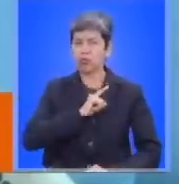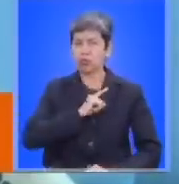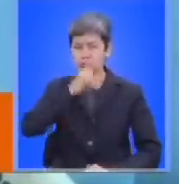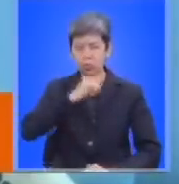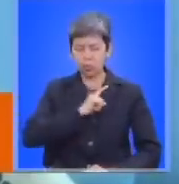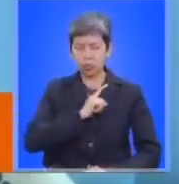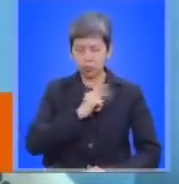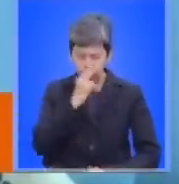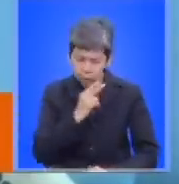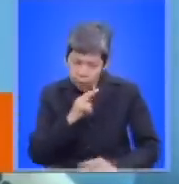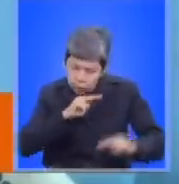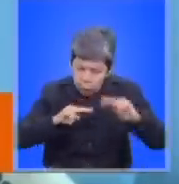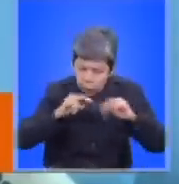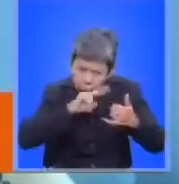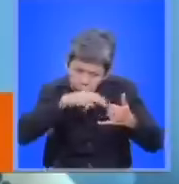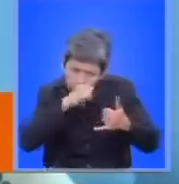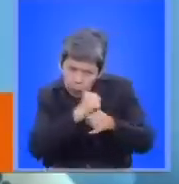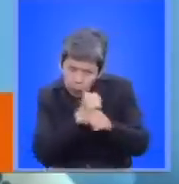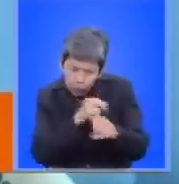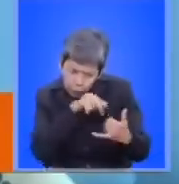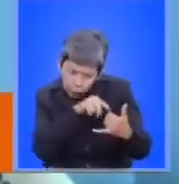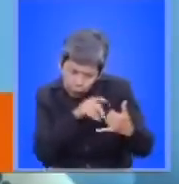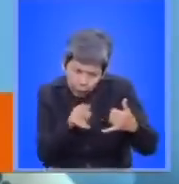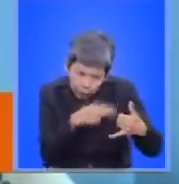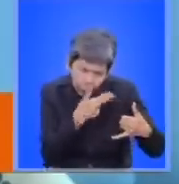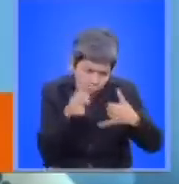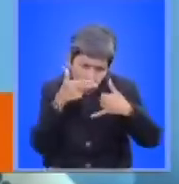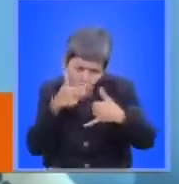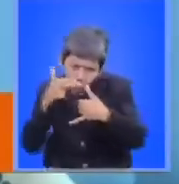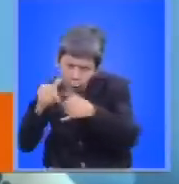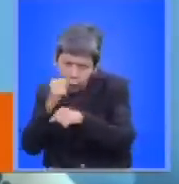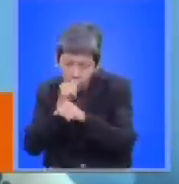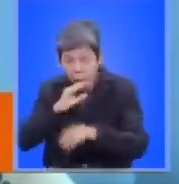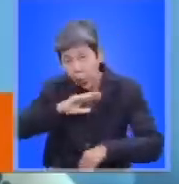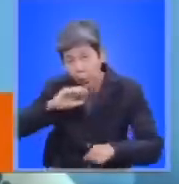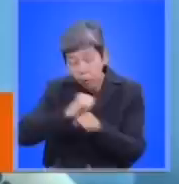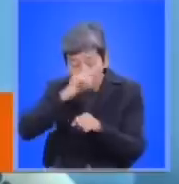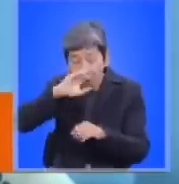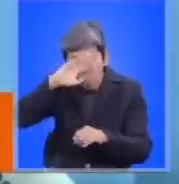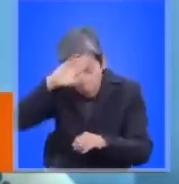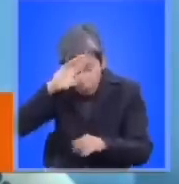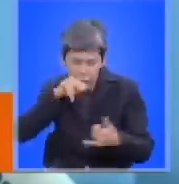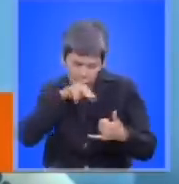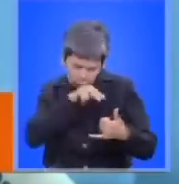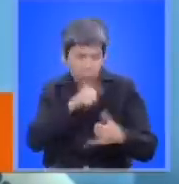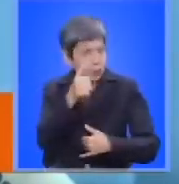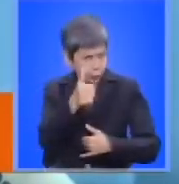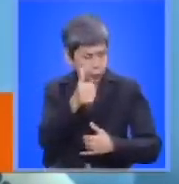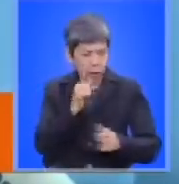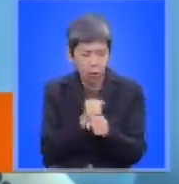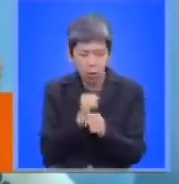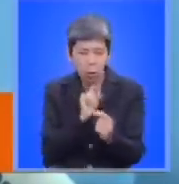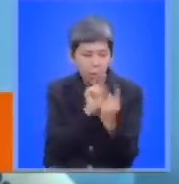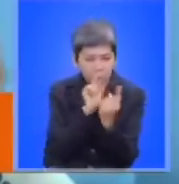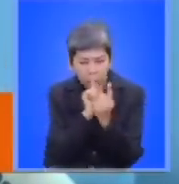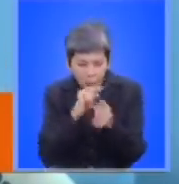กล้ชิดดูแลอย่างเต็มที่คัดกรองคัดแยกนะครับตัวผู้ป่วยได้รับการรักษาอย่างดีคนที่สัมผัสใกล้ชิด